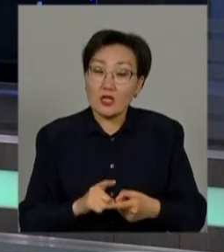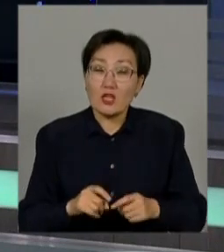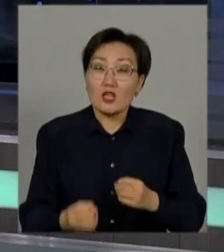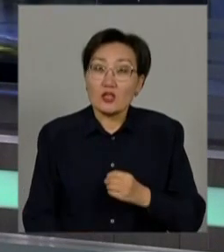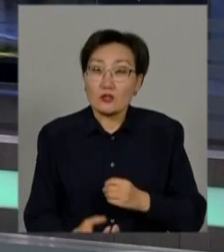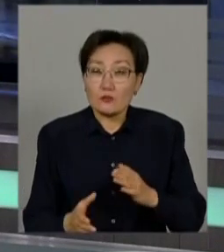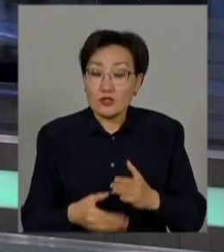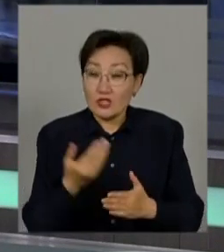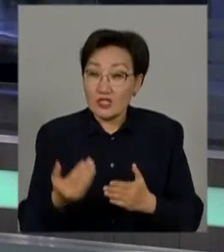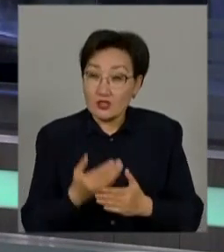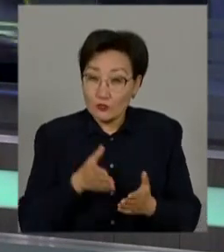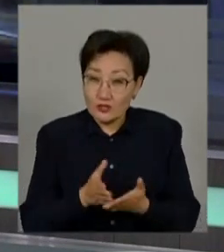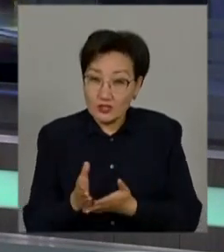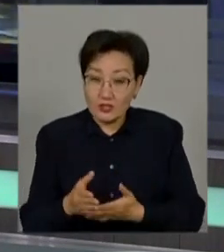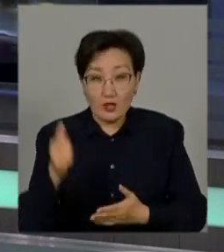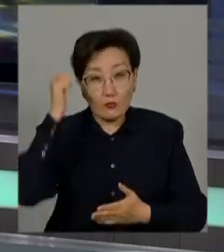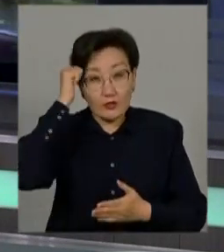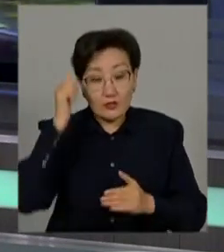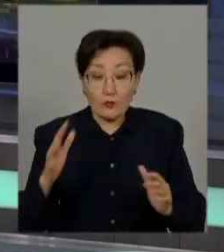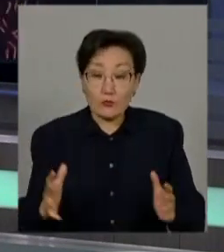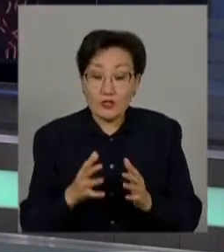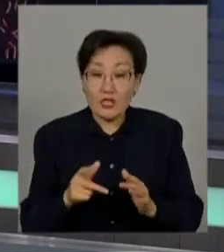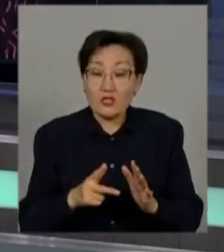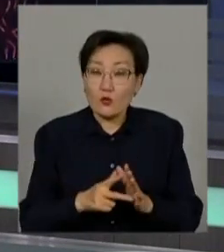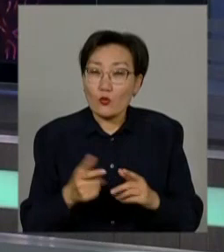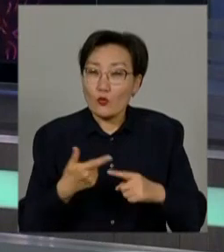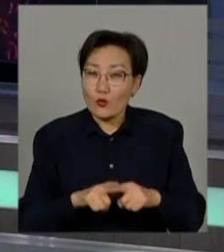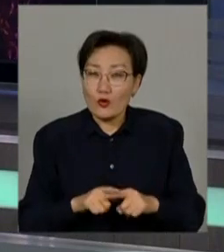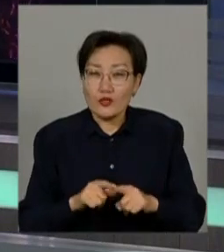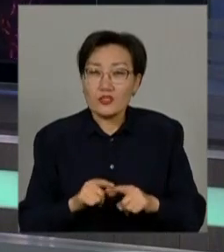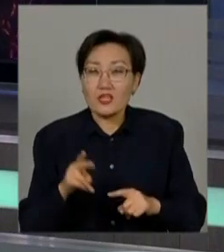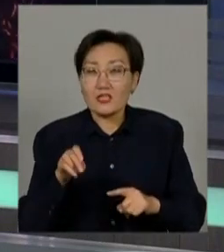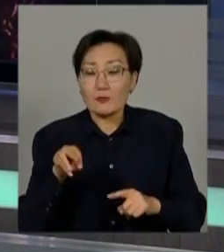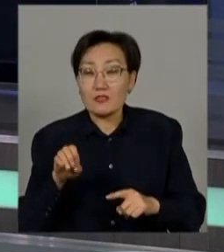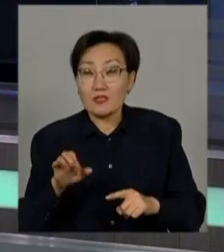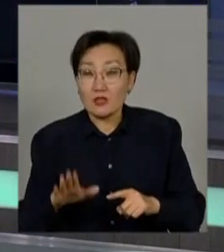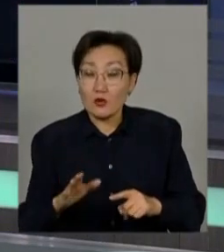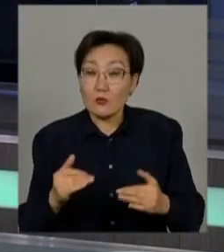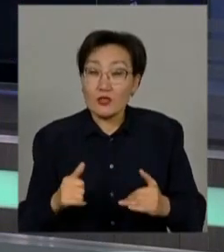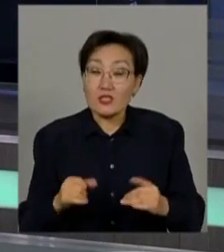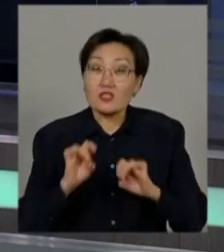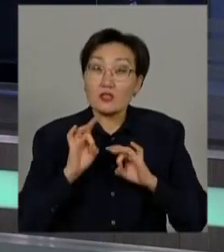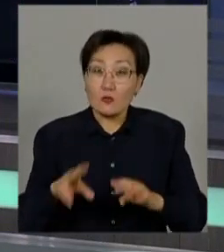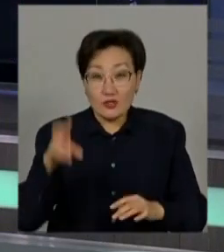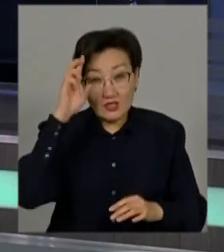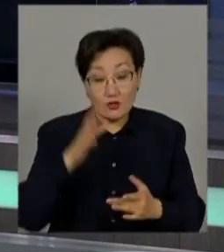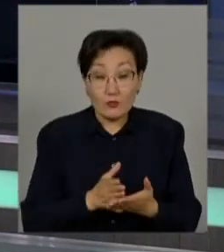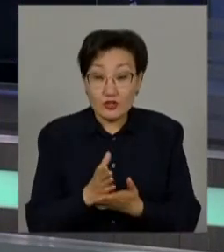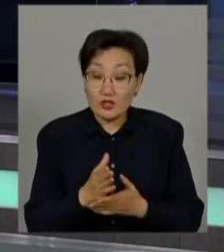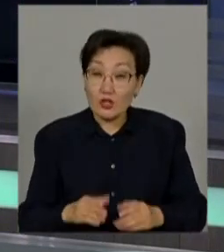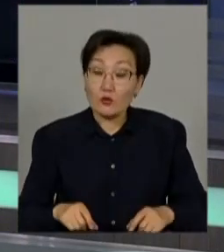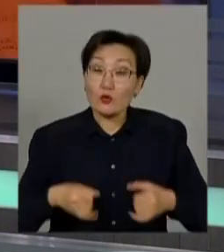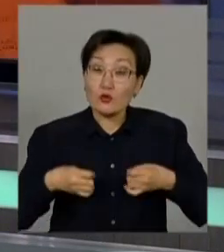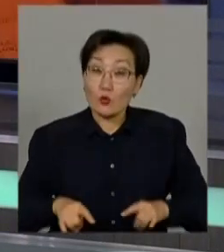да тайға таңба басқанда есте қалды. Ол сегіз қырлы, бір сырлы Кәкімбек Салықов еді. Биыл көрнекті мемлекет қайраткерінің